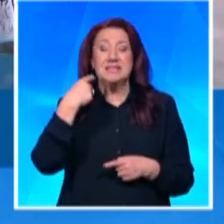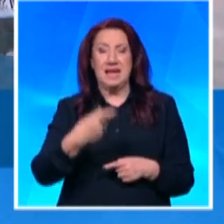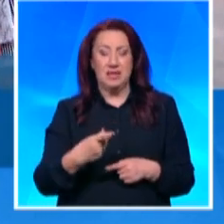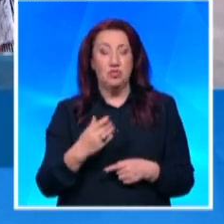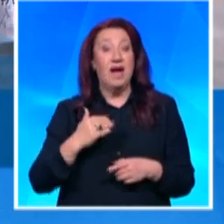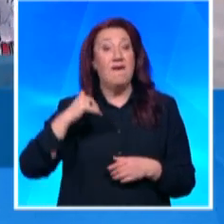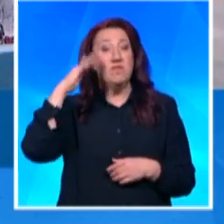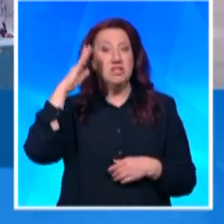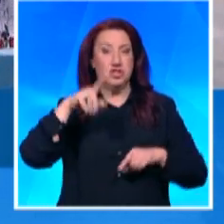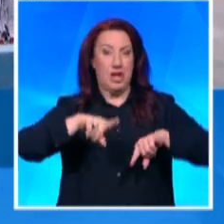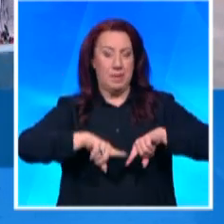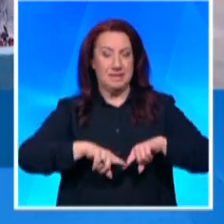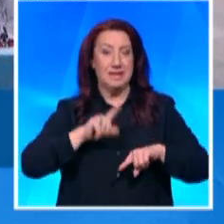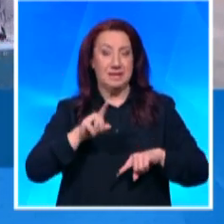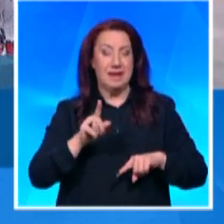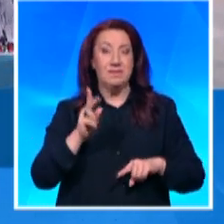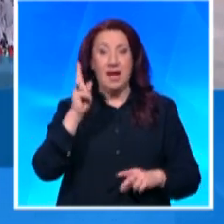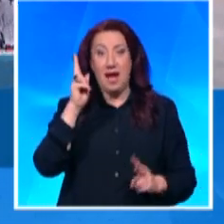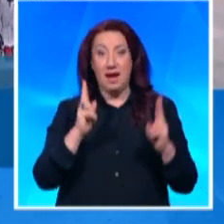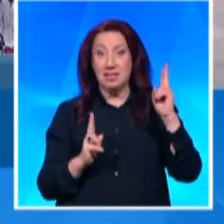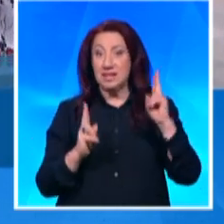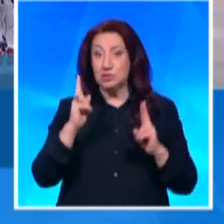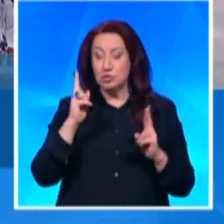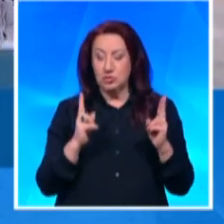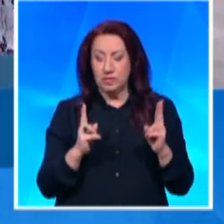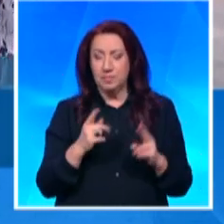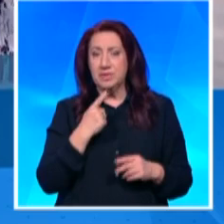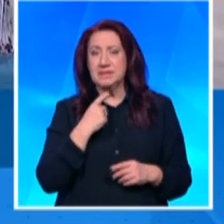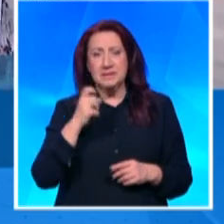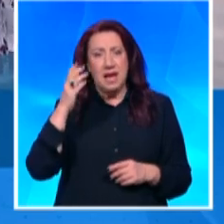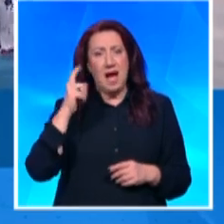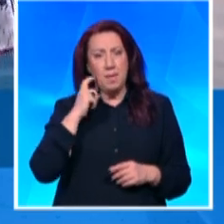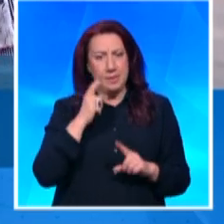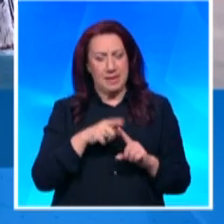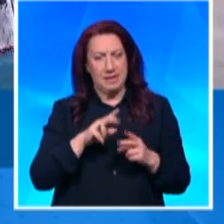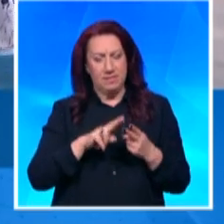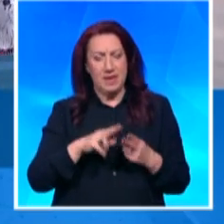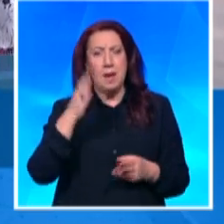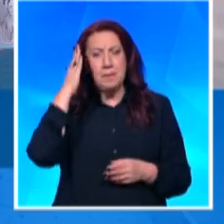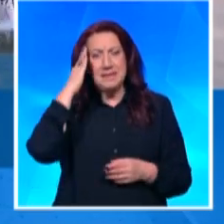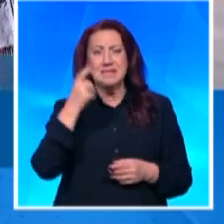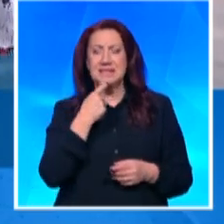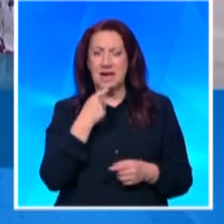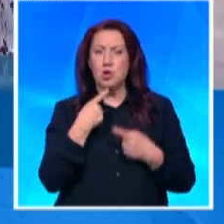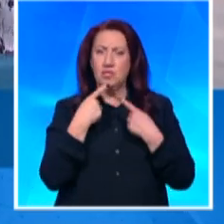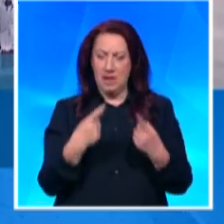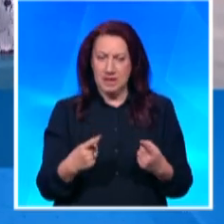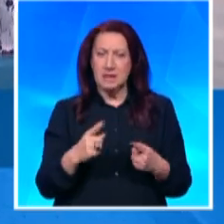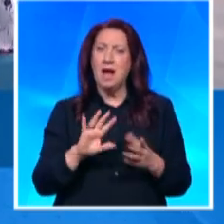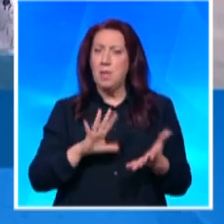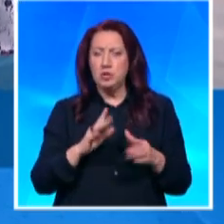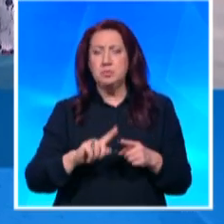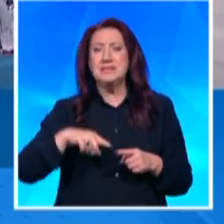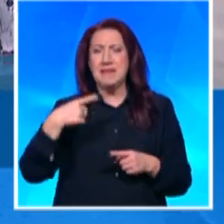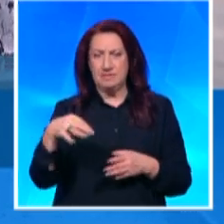го гласуват. За BTV министър Зарков каза, че не е изключено следващата седмица той да сезира Висшият